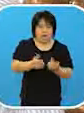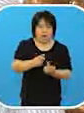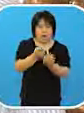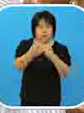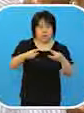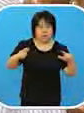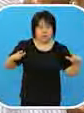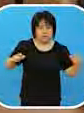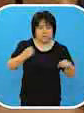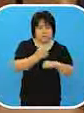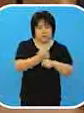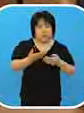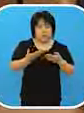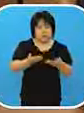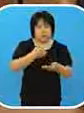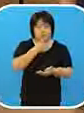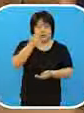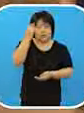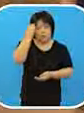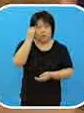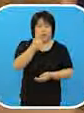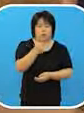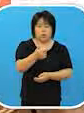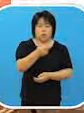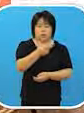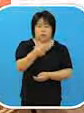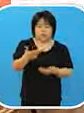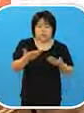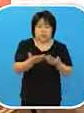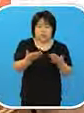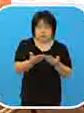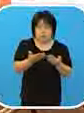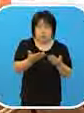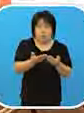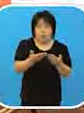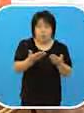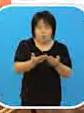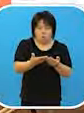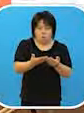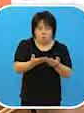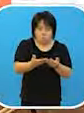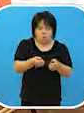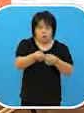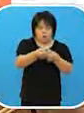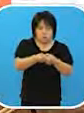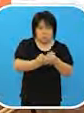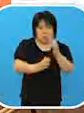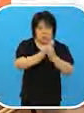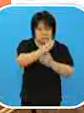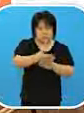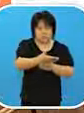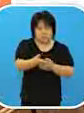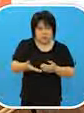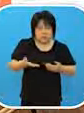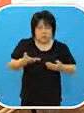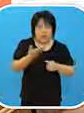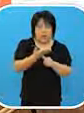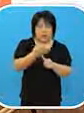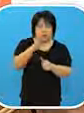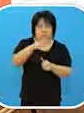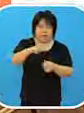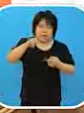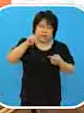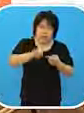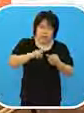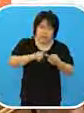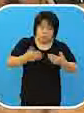貢献したいと思ってます。 六次産業化の、ね、取り組みはね、農林水産業を、ね、基幹産業とする、ね、この秋田県にはね、大変ふさわ